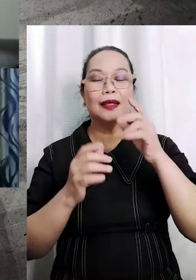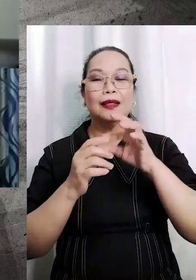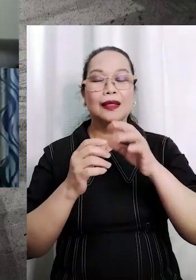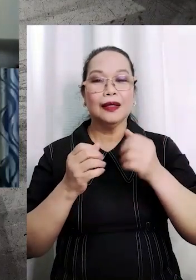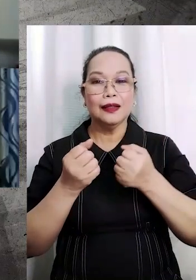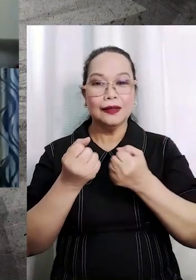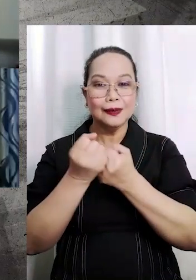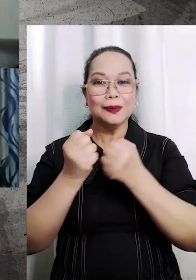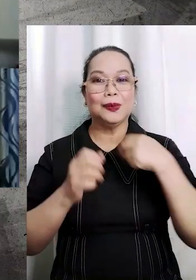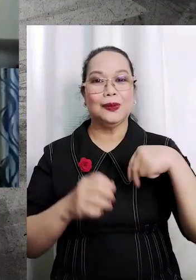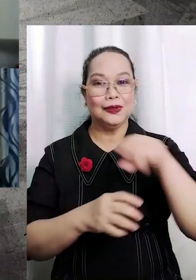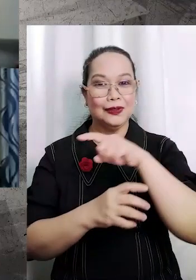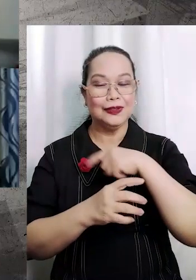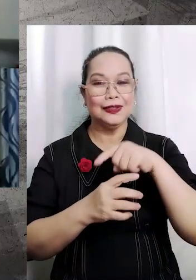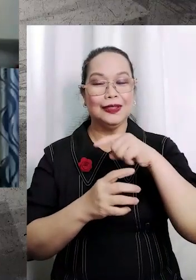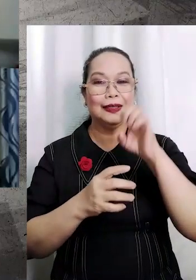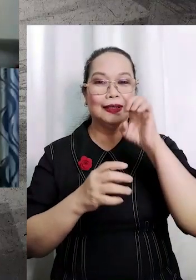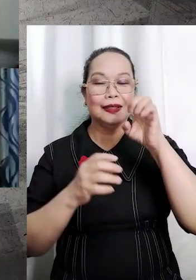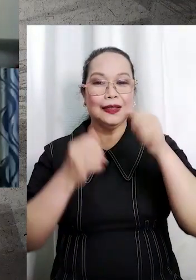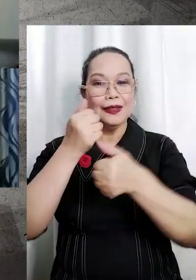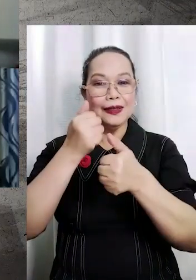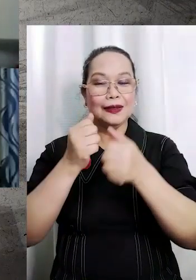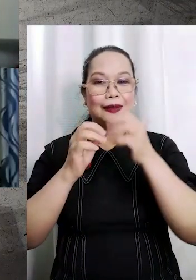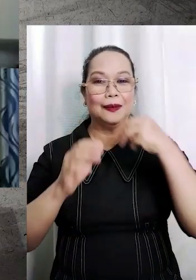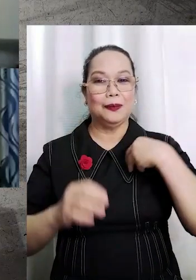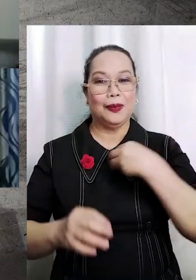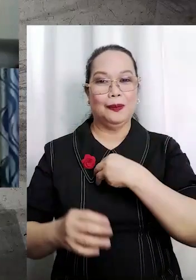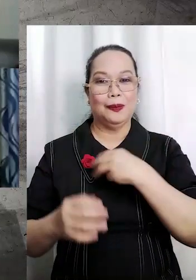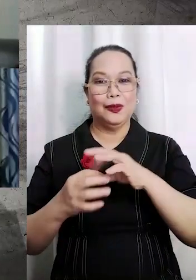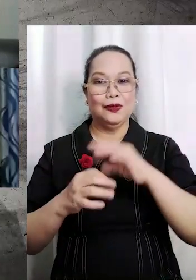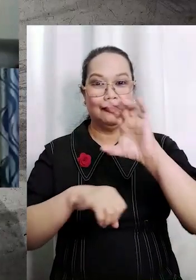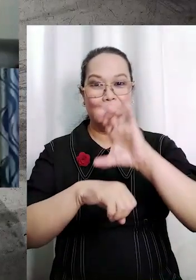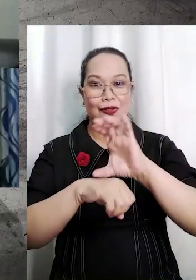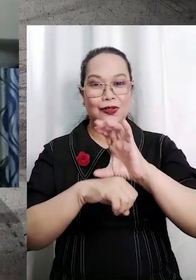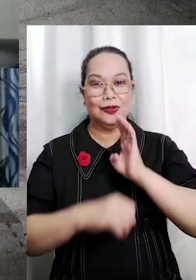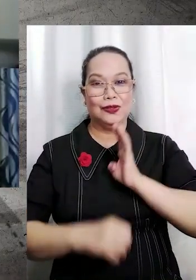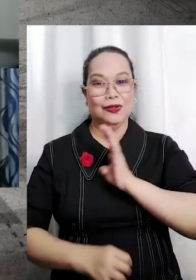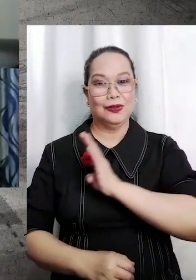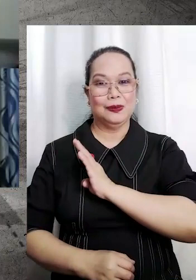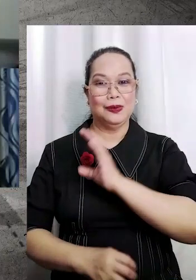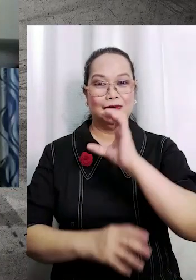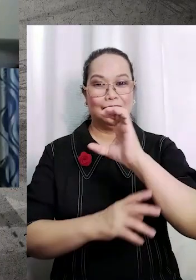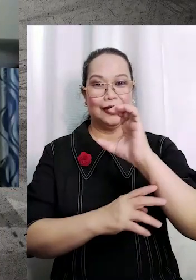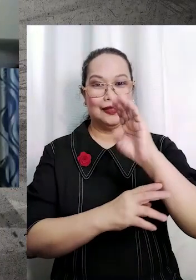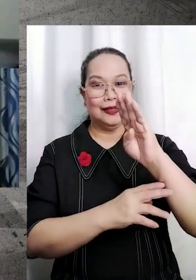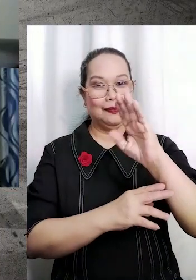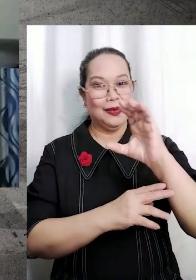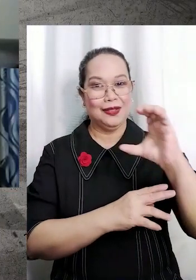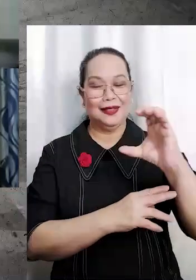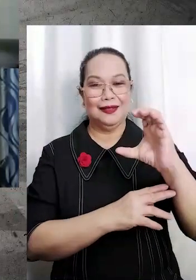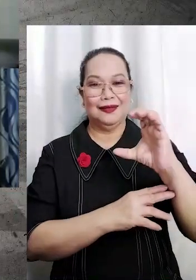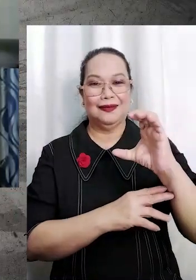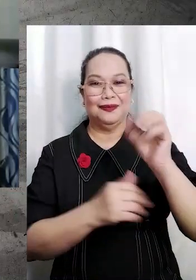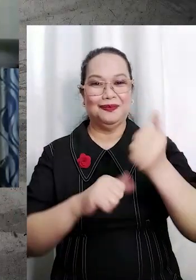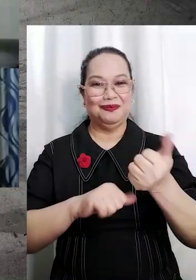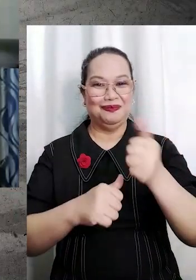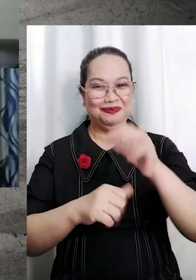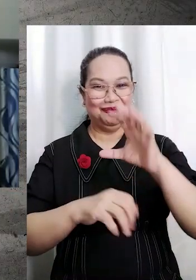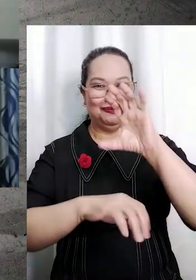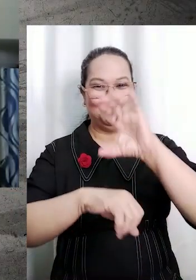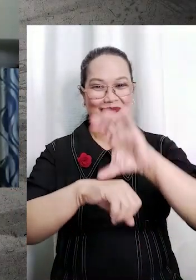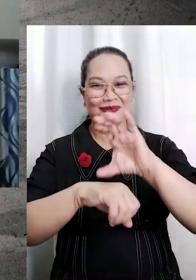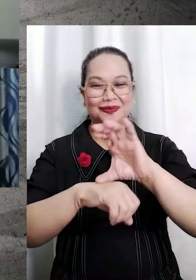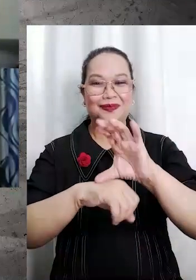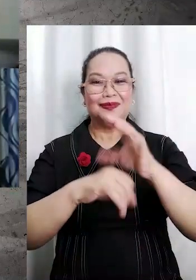Sila po ang tumitindig sa atin bilang mga elders at mga members ng Church Board ng Capital City Baptist